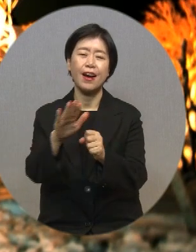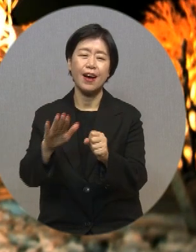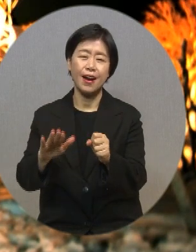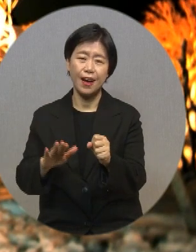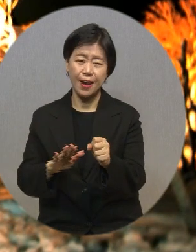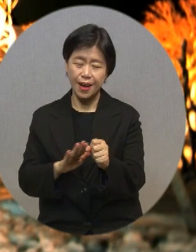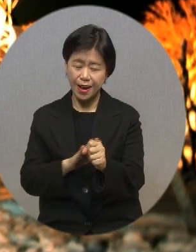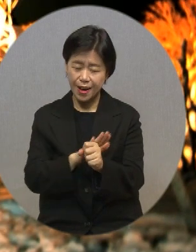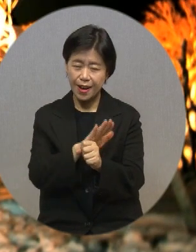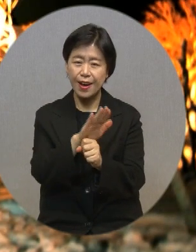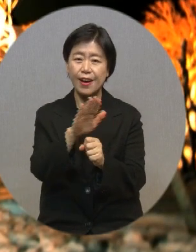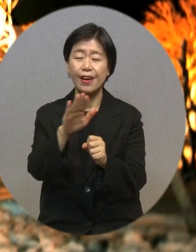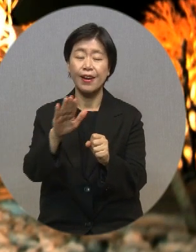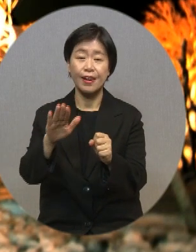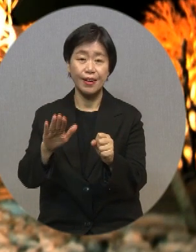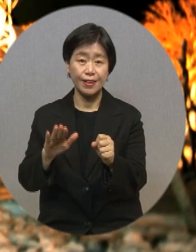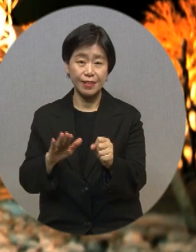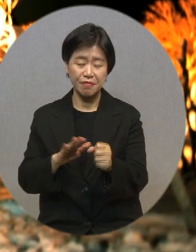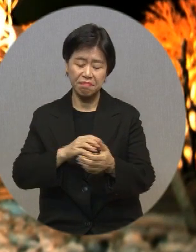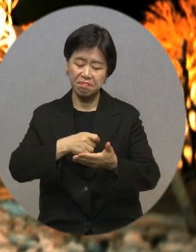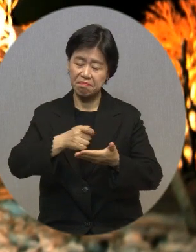사랑이란 두 글자